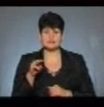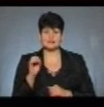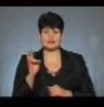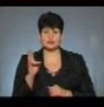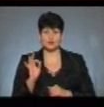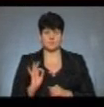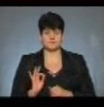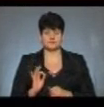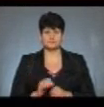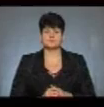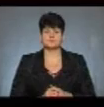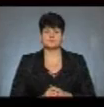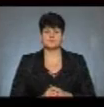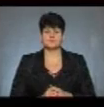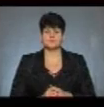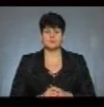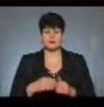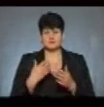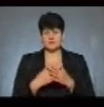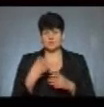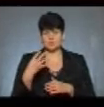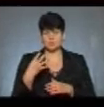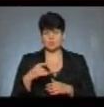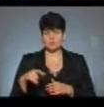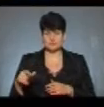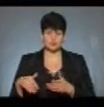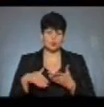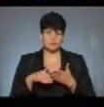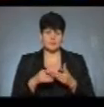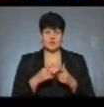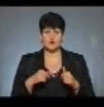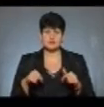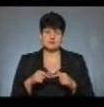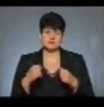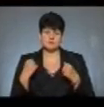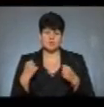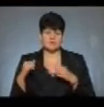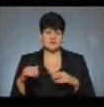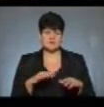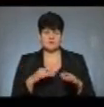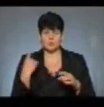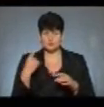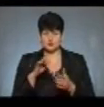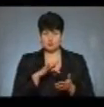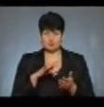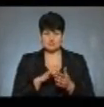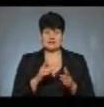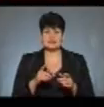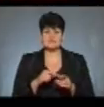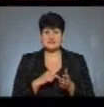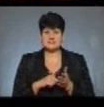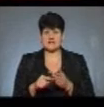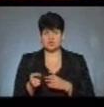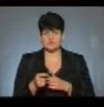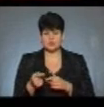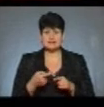Віктор Овчарук. Близько 40 осіб, які допомагали організовувати спортивні заходи в обласному центрі, відзначили в